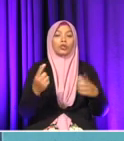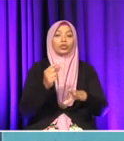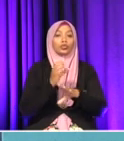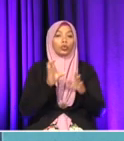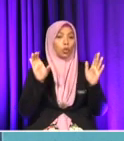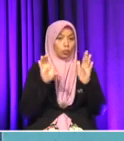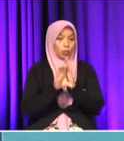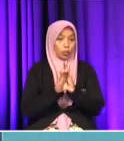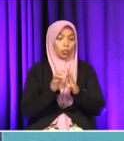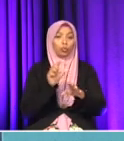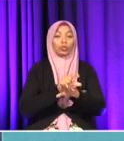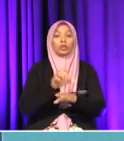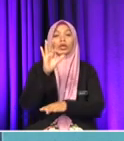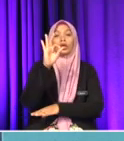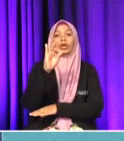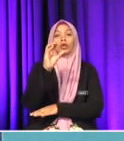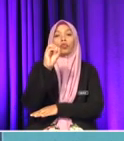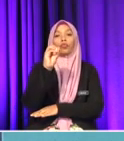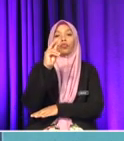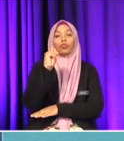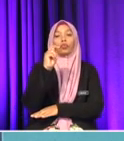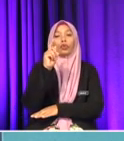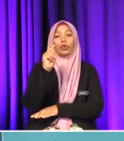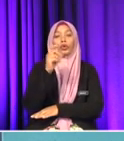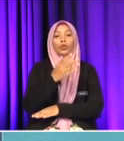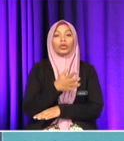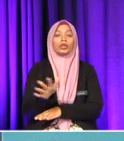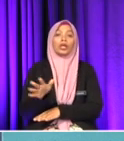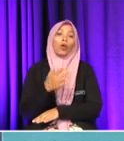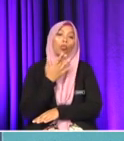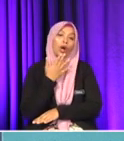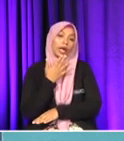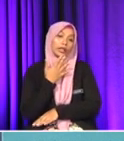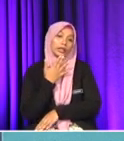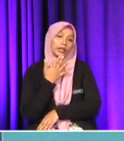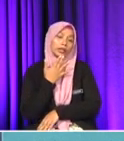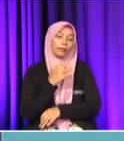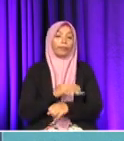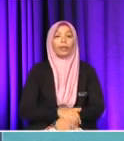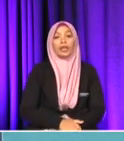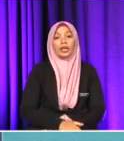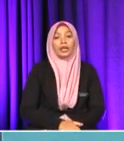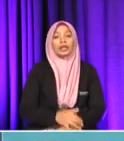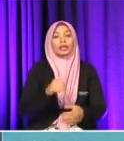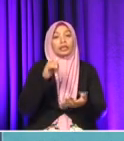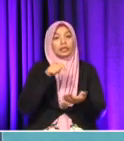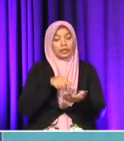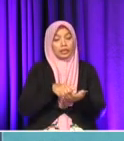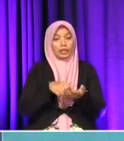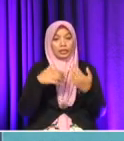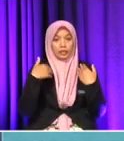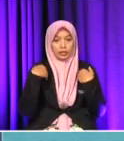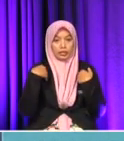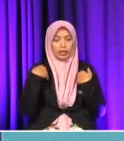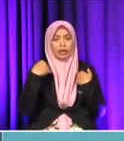dan ini lebih jelas dan menyerupai hasil sebenarnya Oke Baik inilah proses pengolahan ideal yang